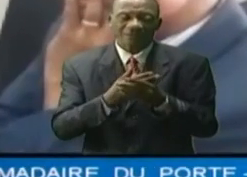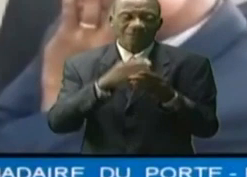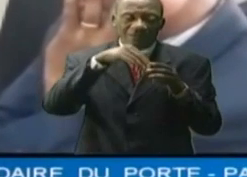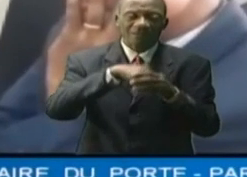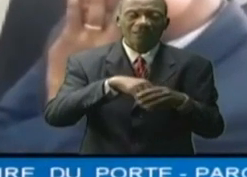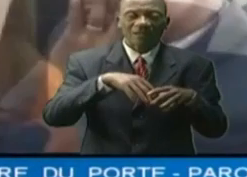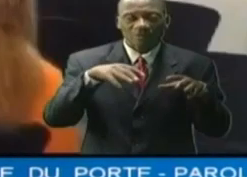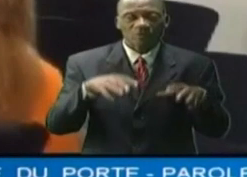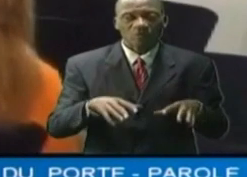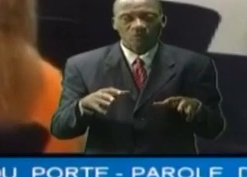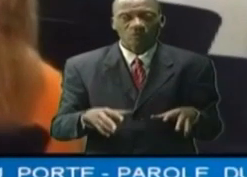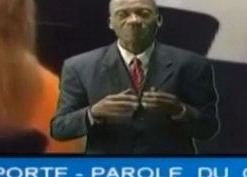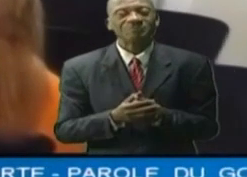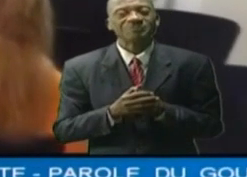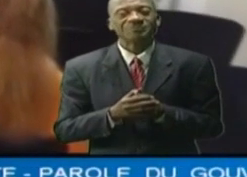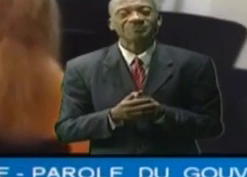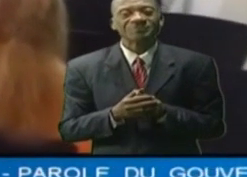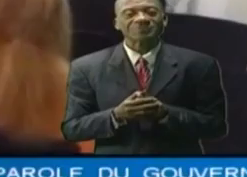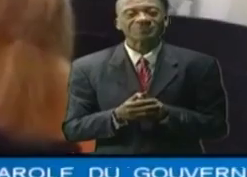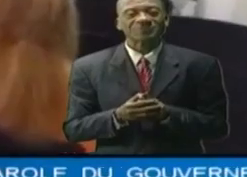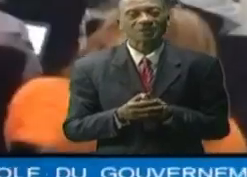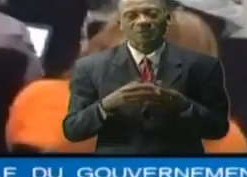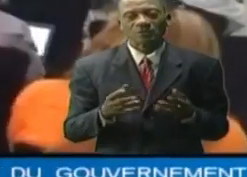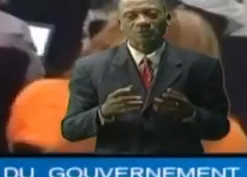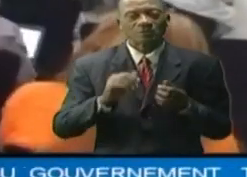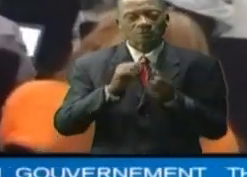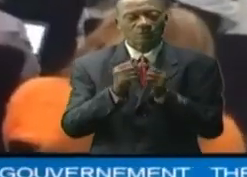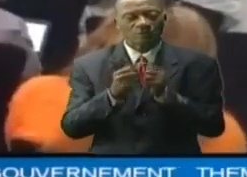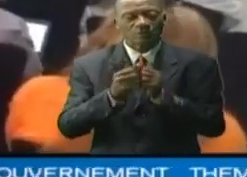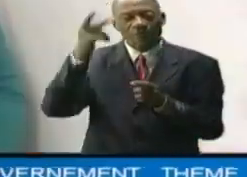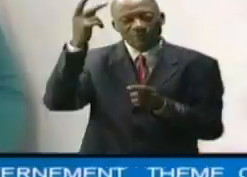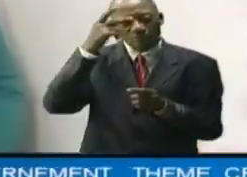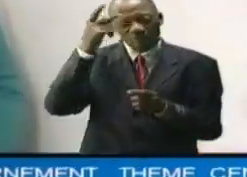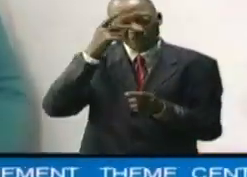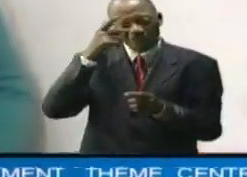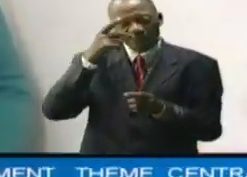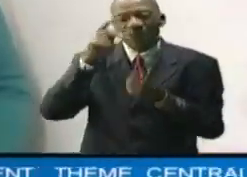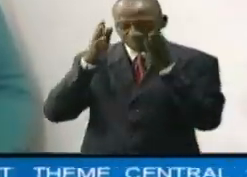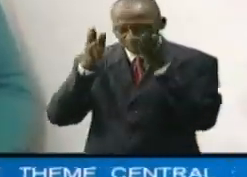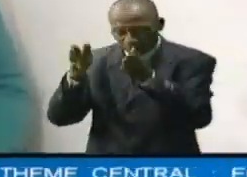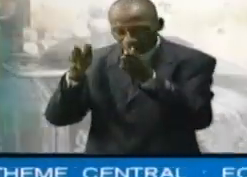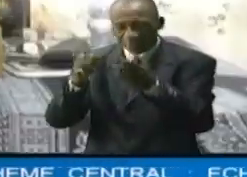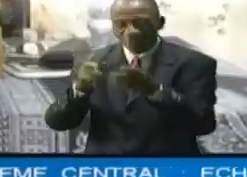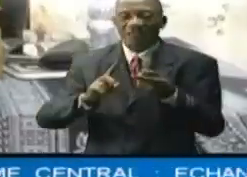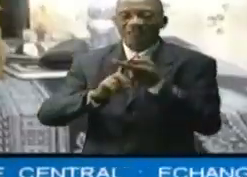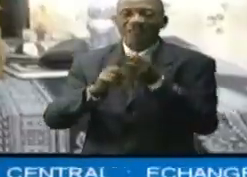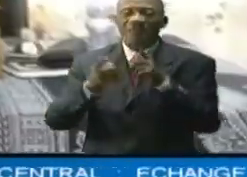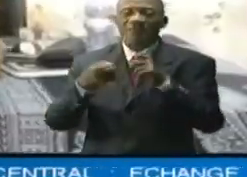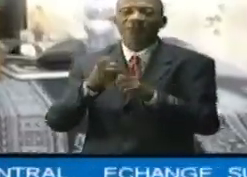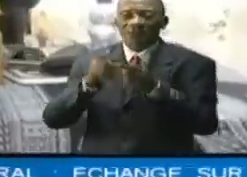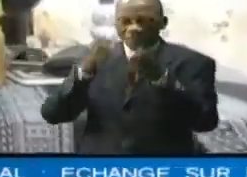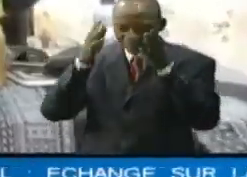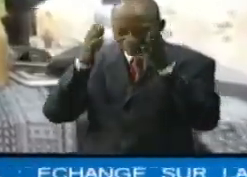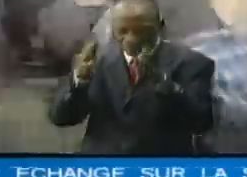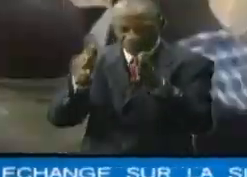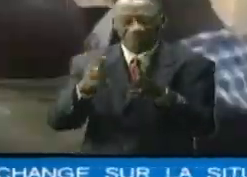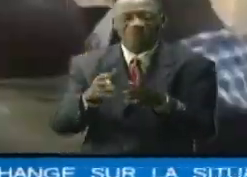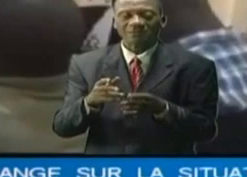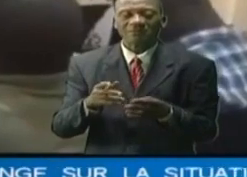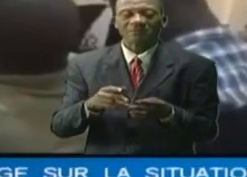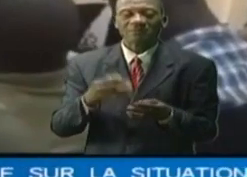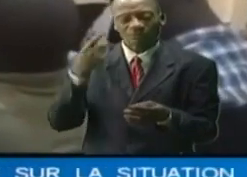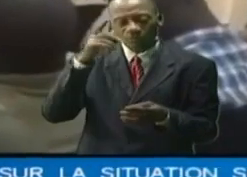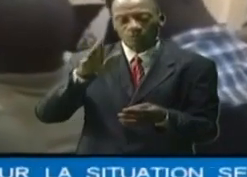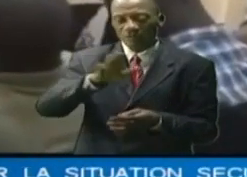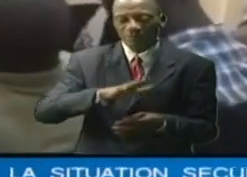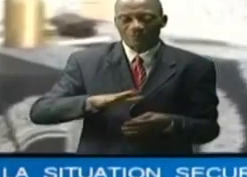insistant sur la lecture de l'évolution politique, diplomatique dans les relations entre pays des Grands Lacs qui ont plus que besoin